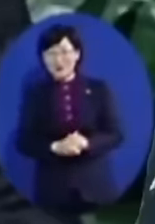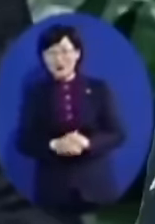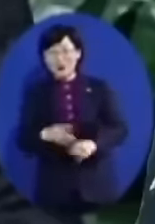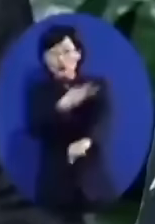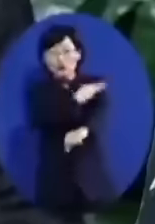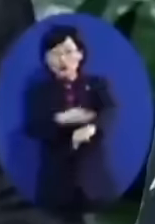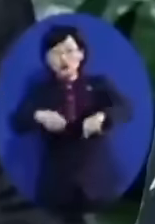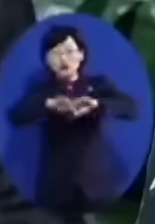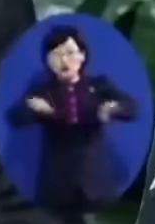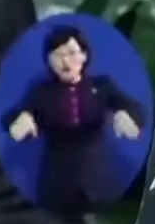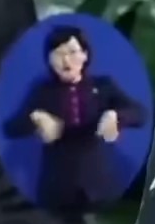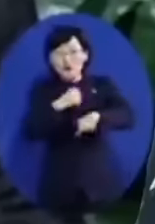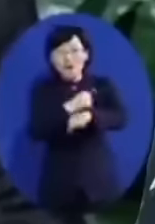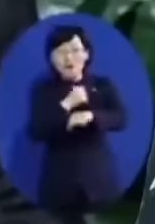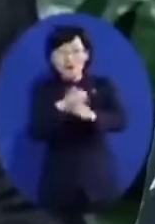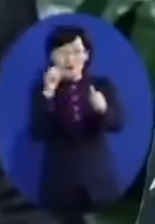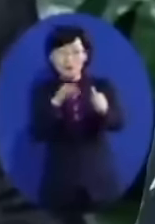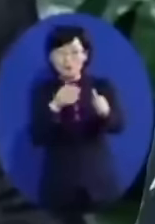수영해라,